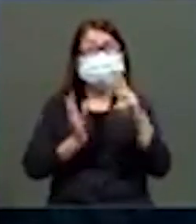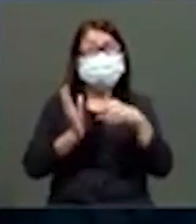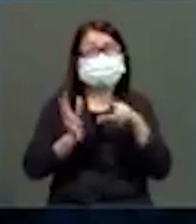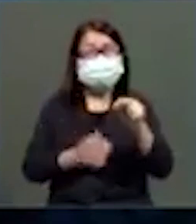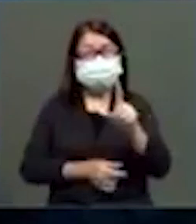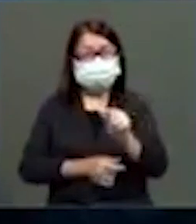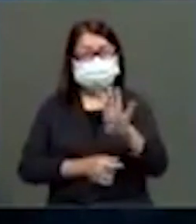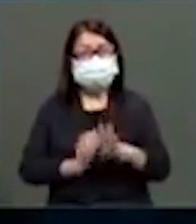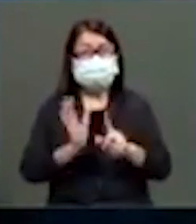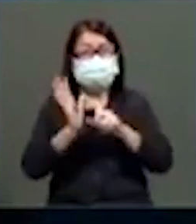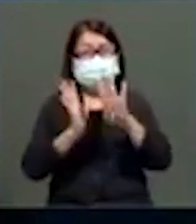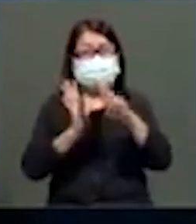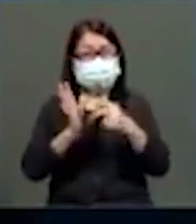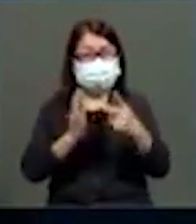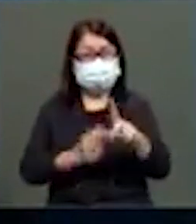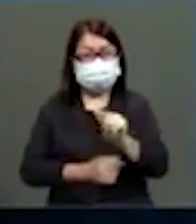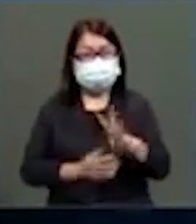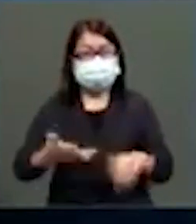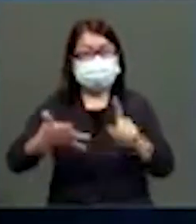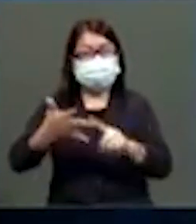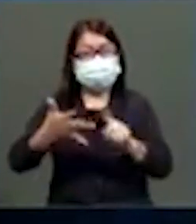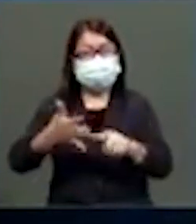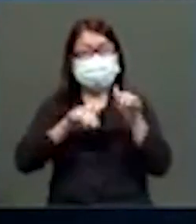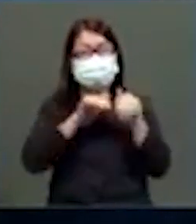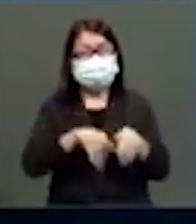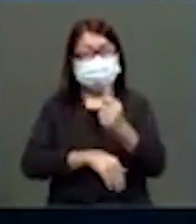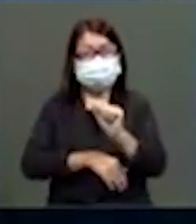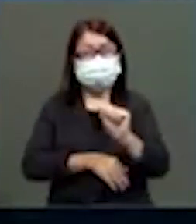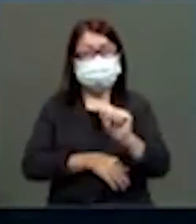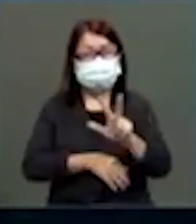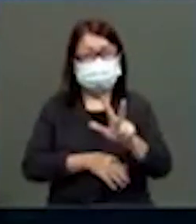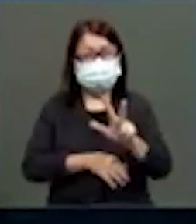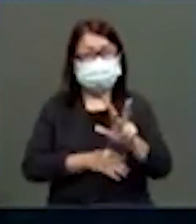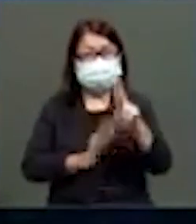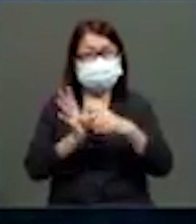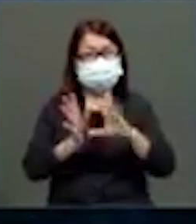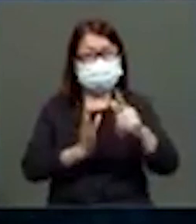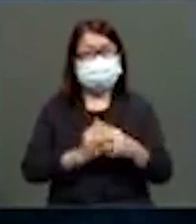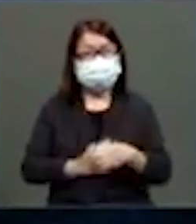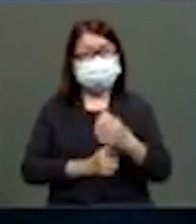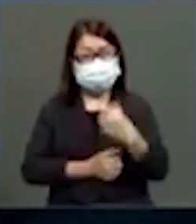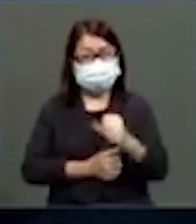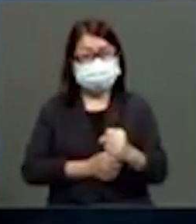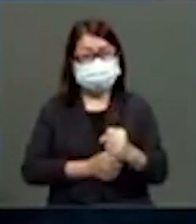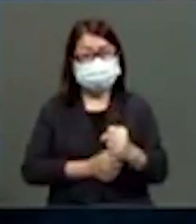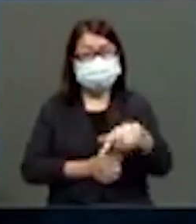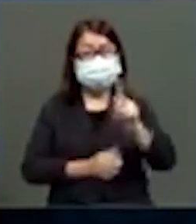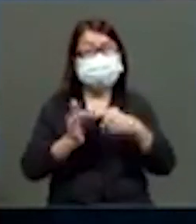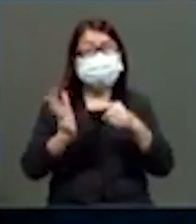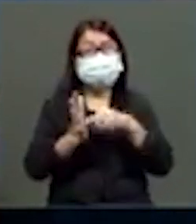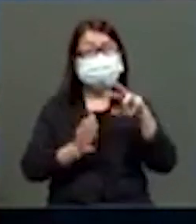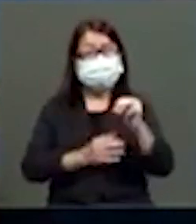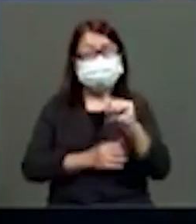ค24ลาดพร้าว13ราชเทวี10ป้อมปราบศัตรูพ่าย9บึง